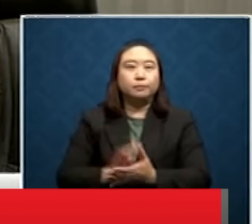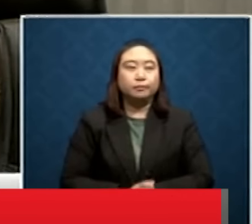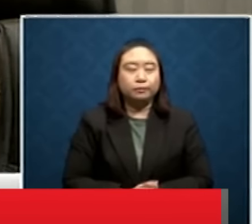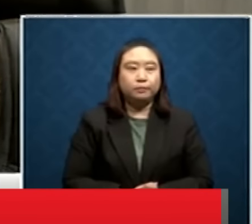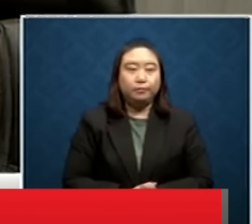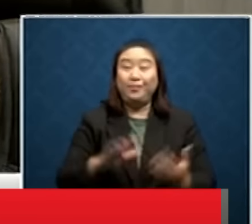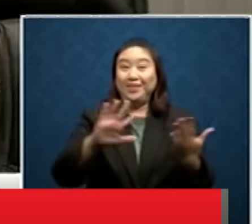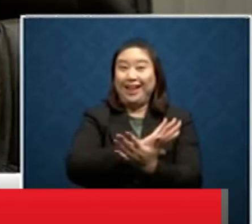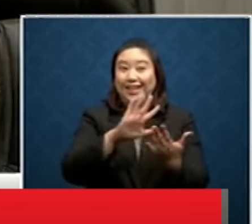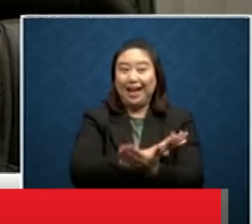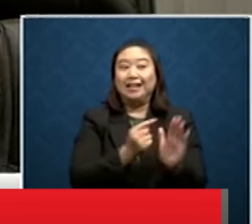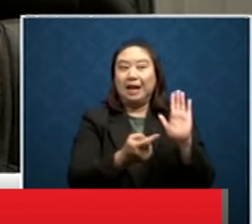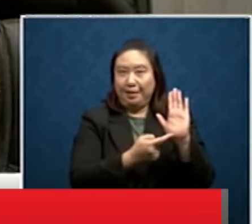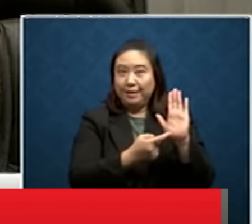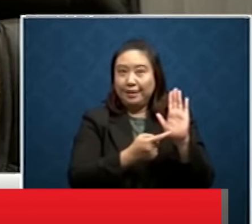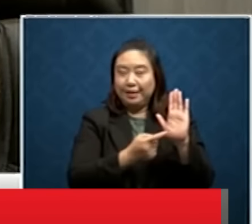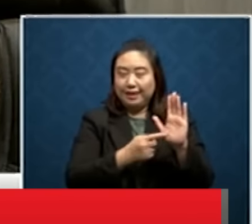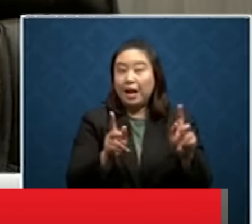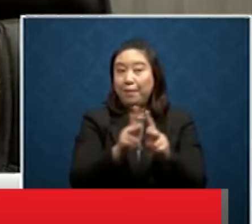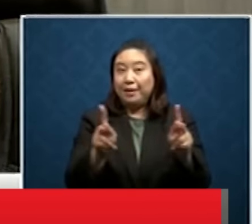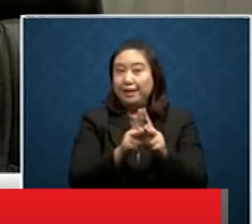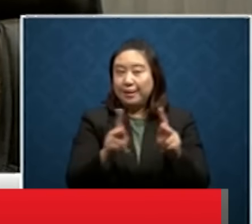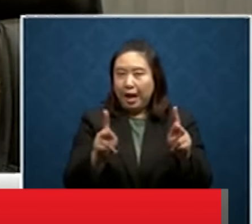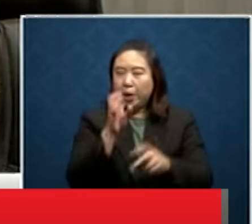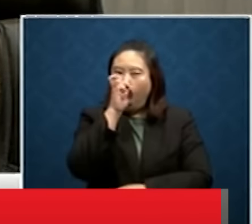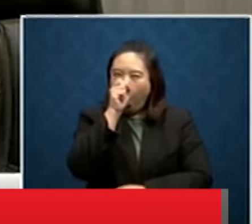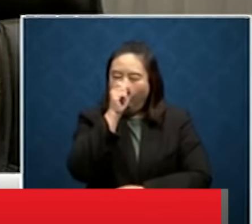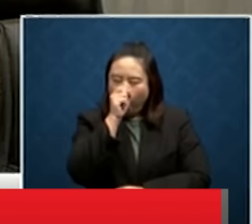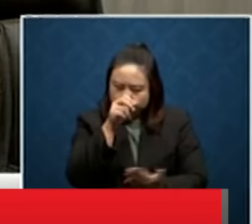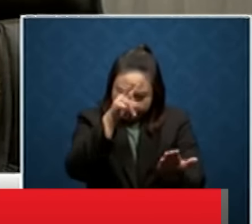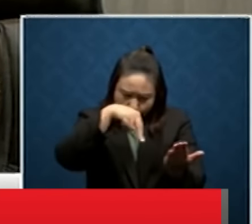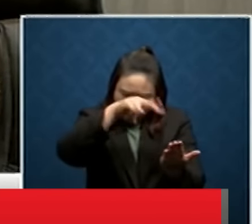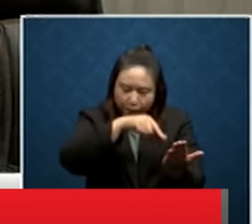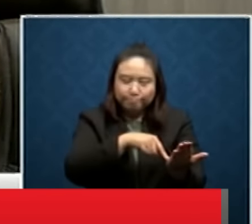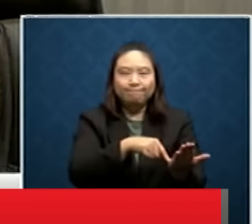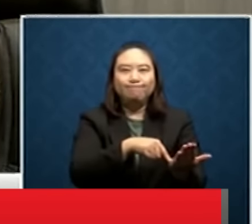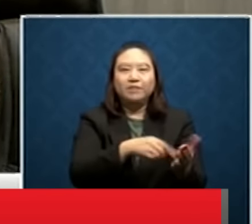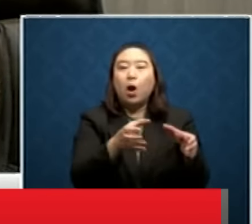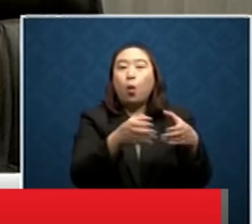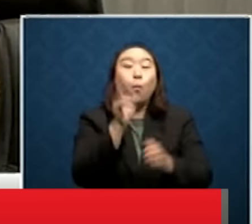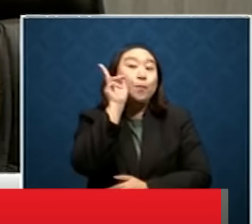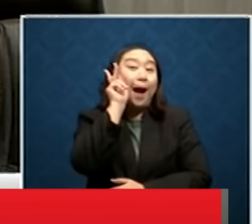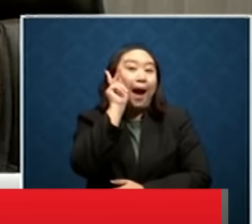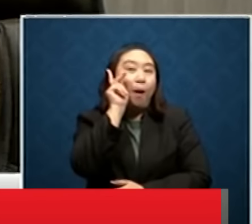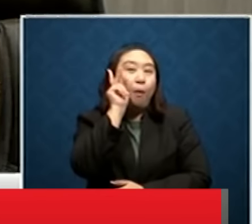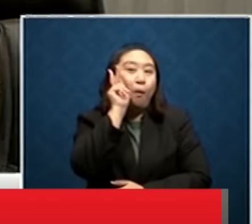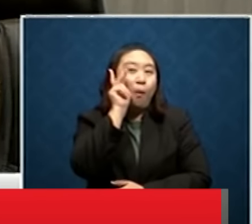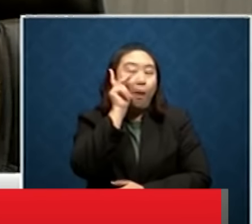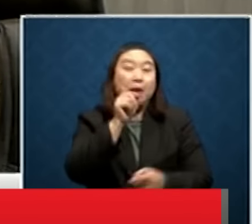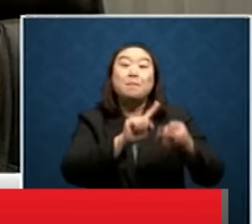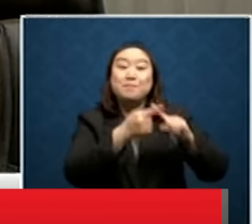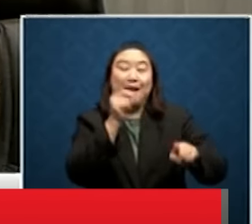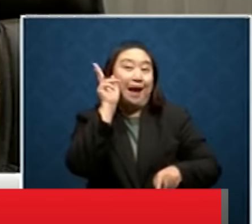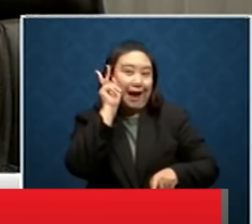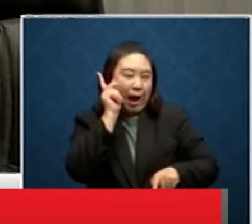เอกสารนี้ที่คณะกรรมาธิการได้ลองเอามาตรวจแล้วนะครับอย่างกลุ่มสื่อมวลชนเนี่ยเพื่อนสื่อเขาจดมา